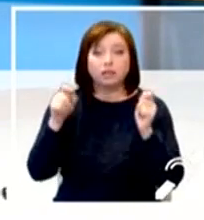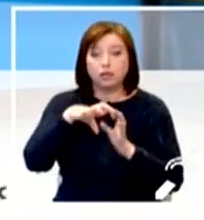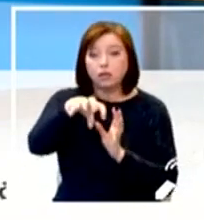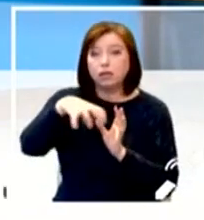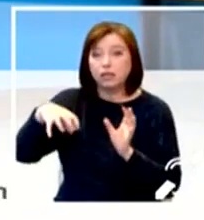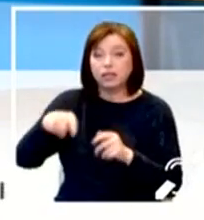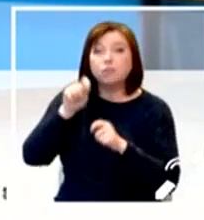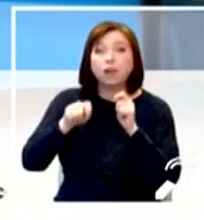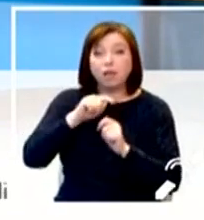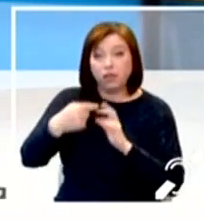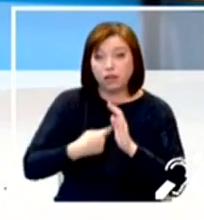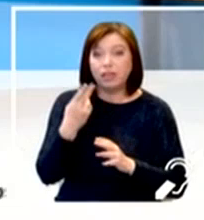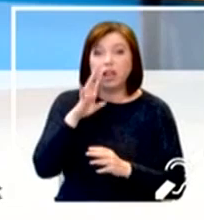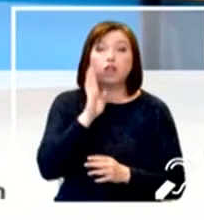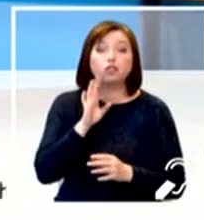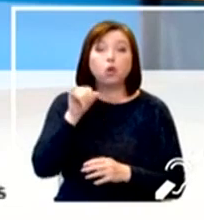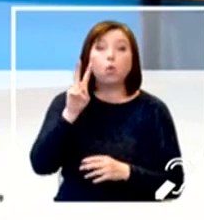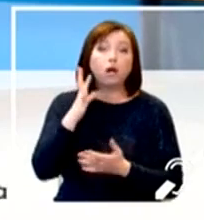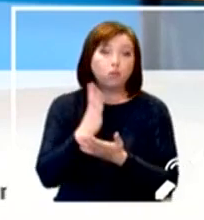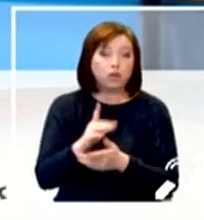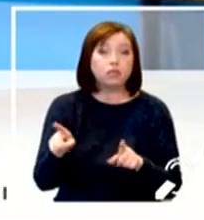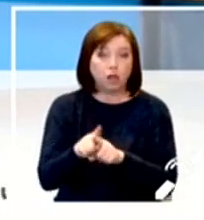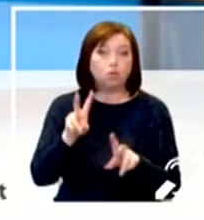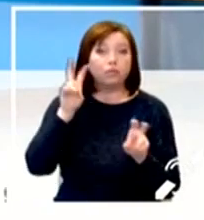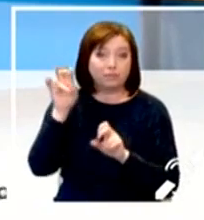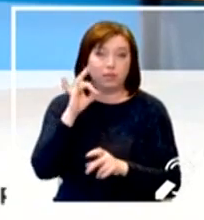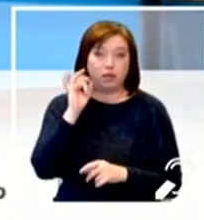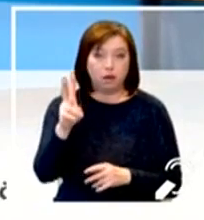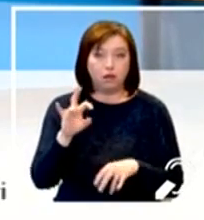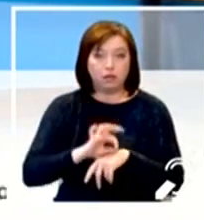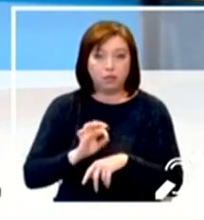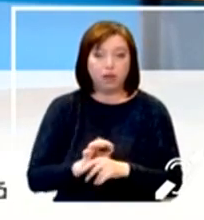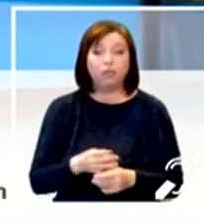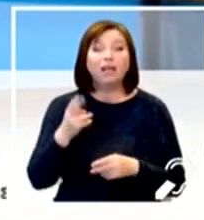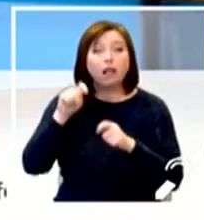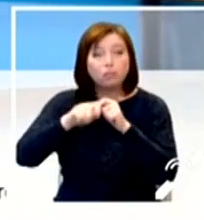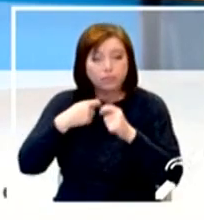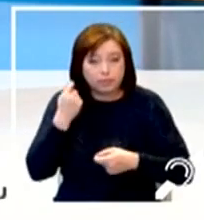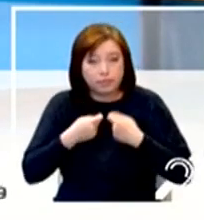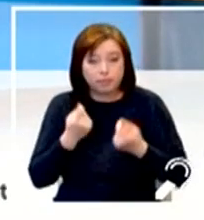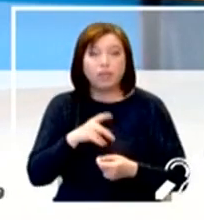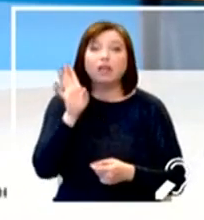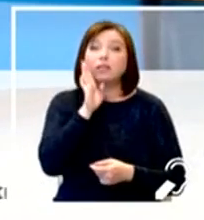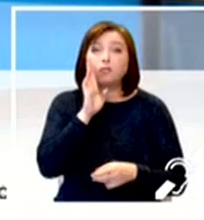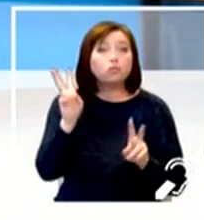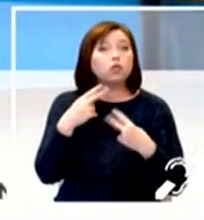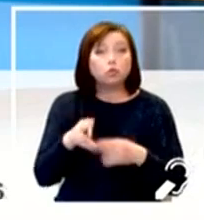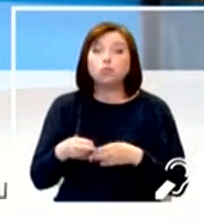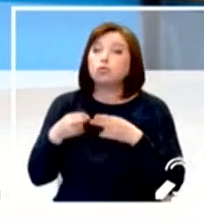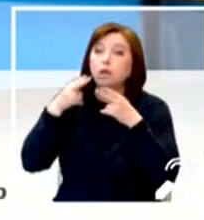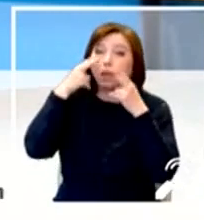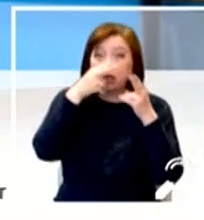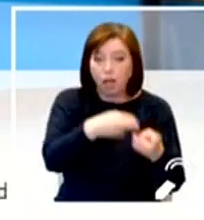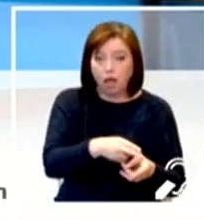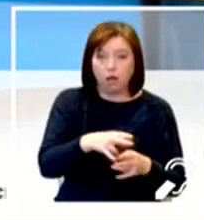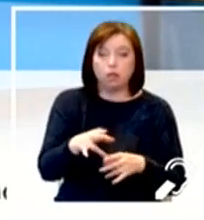de Colposcopie destinată femeilor suspecte de acest tip de cancer. Pentru un control amănunțit, pacientele nu vor mai trebui să facă un